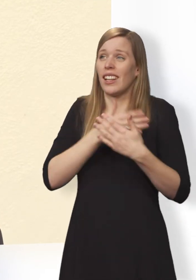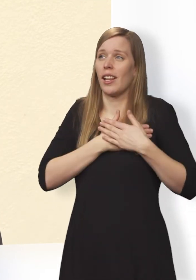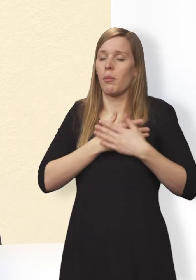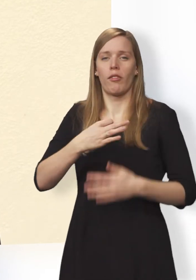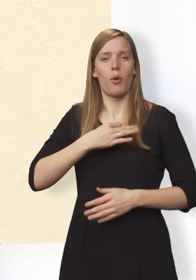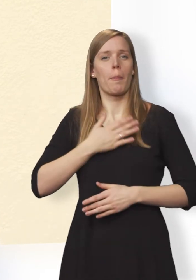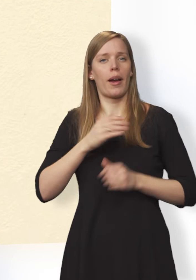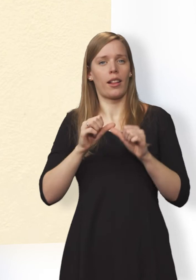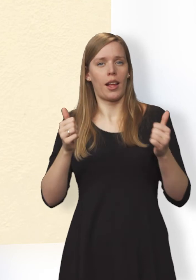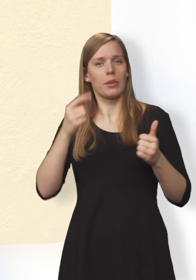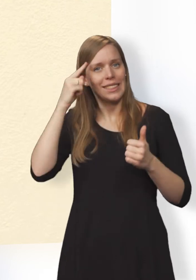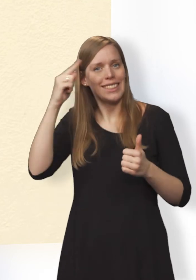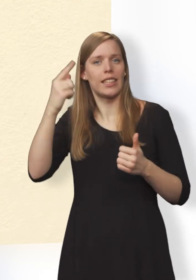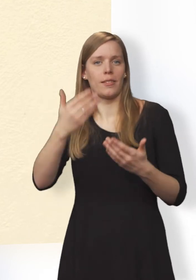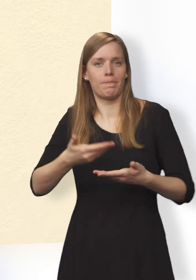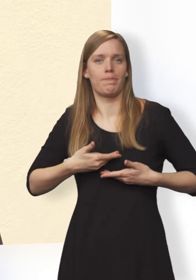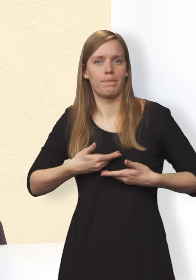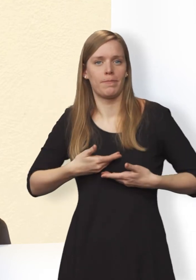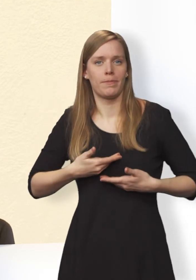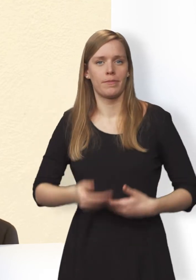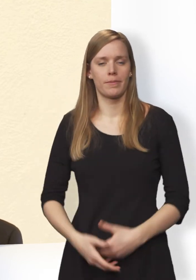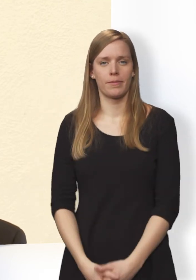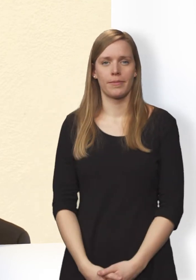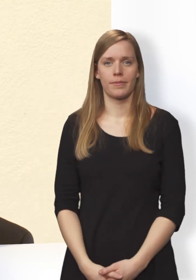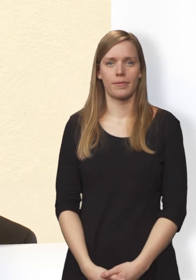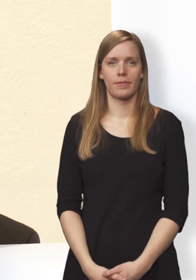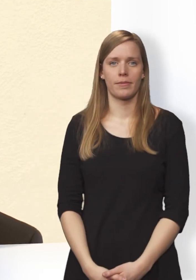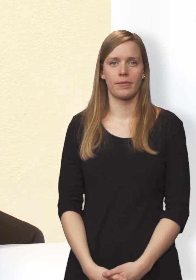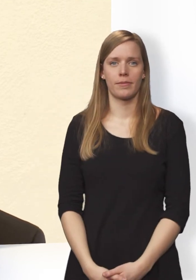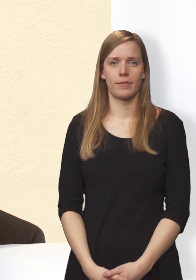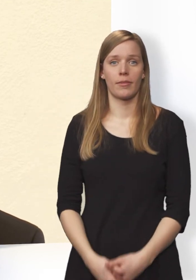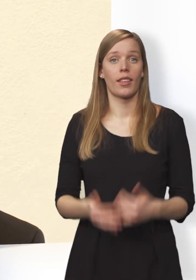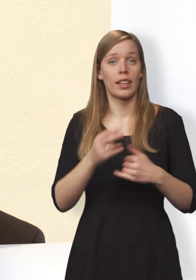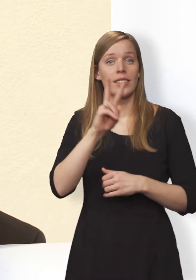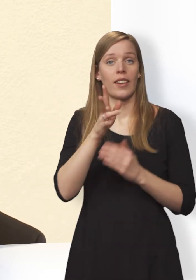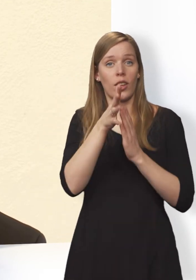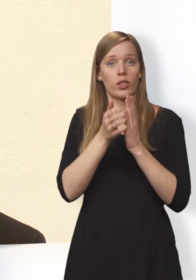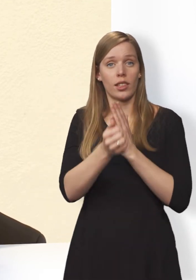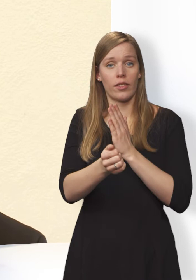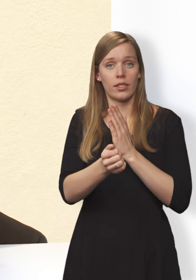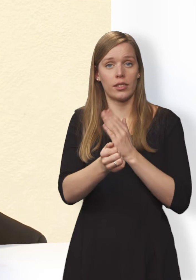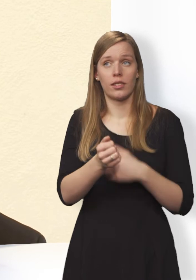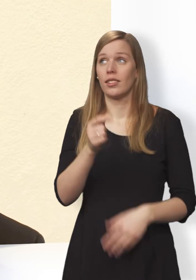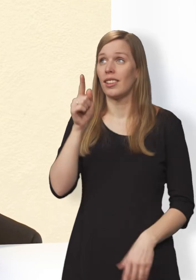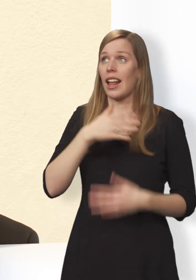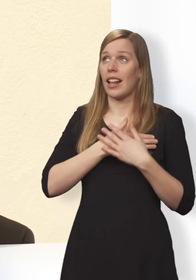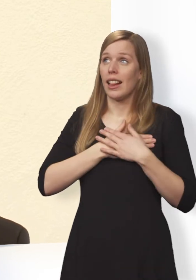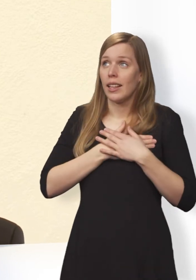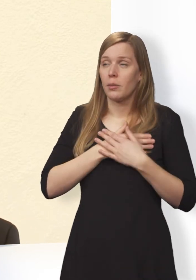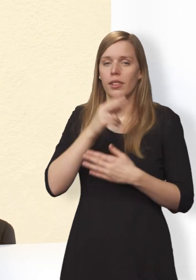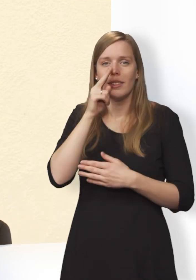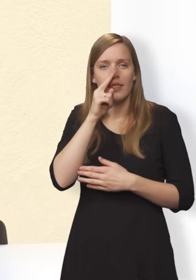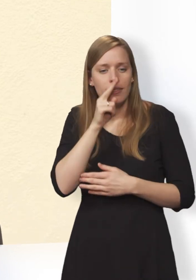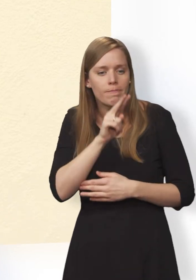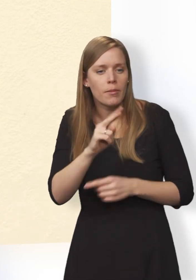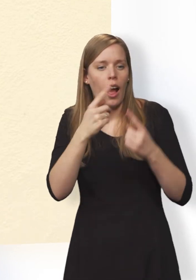nun eine zweite konsequenz liebe sieht den anderen